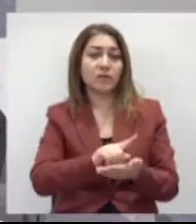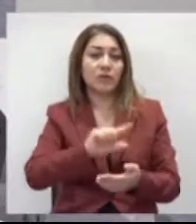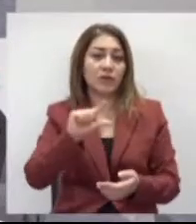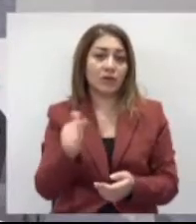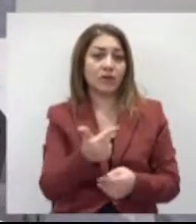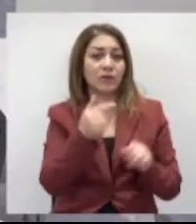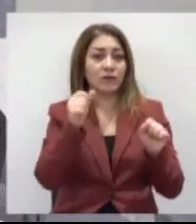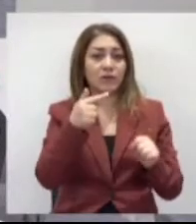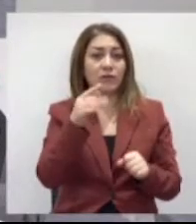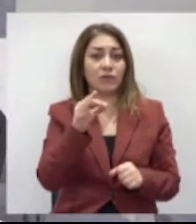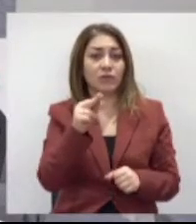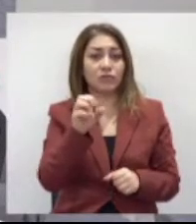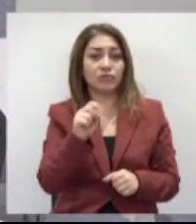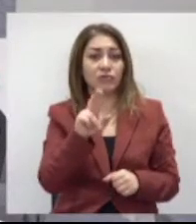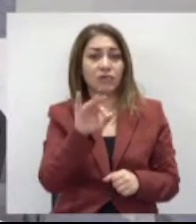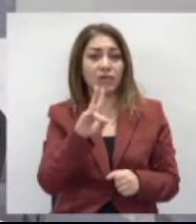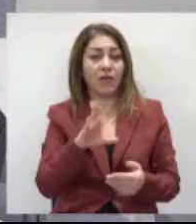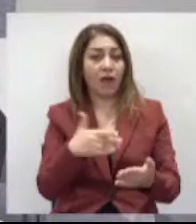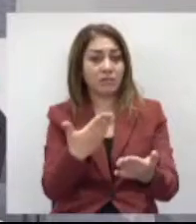Պարոն Քոչարյան, համեցեք։